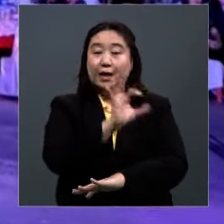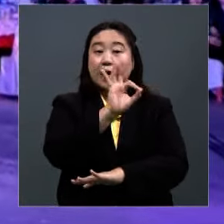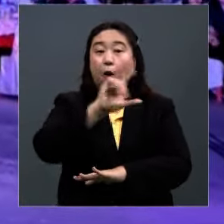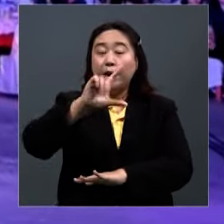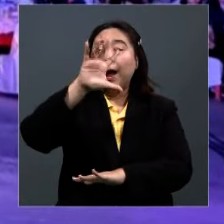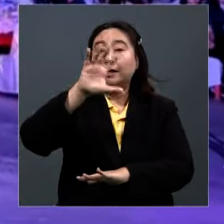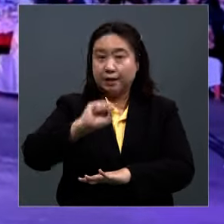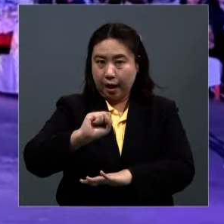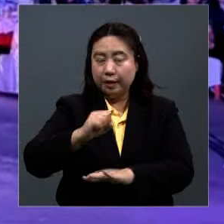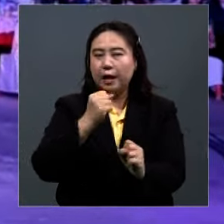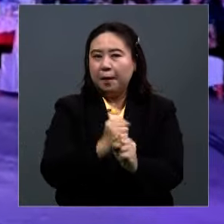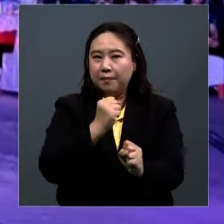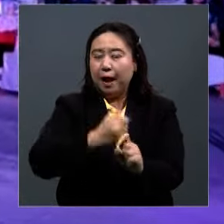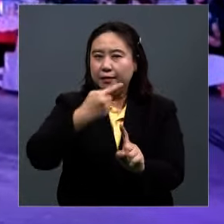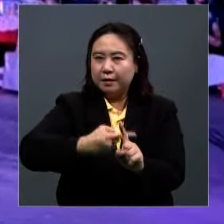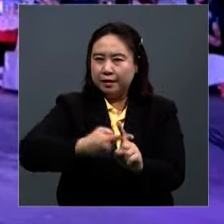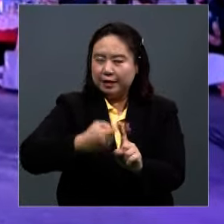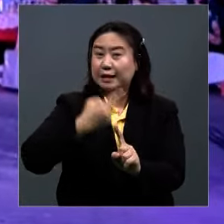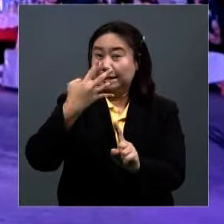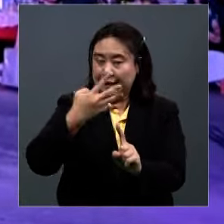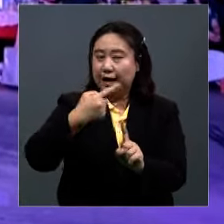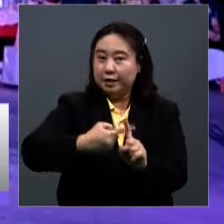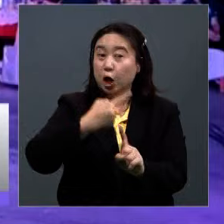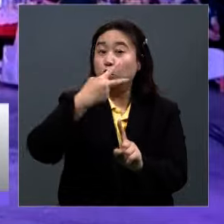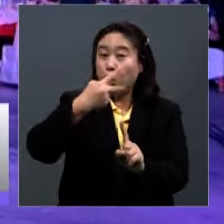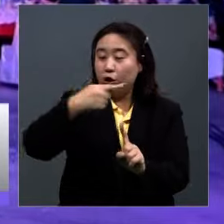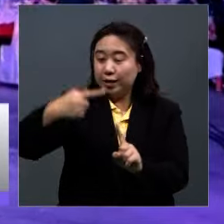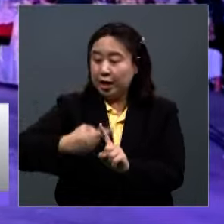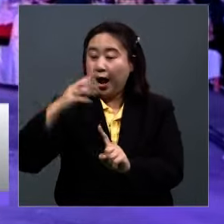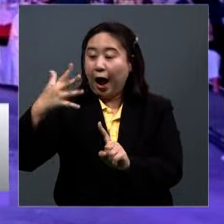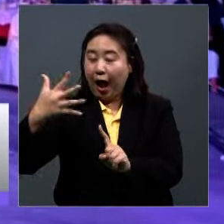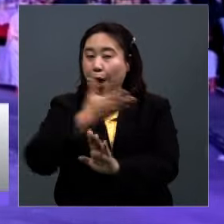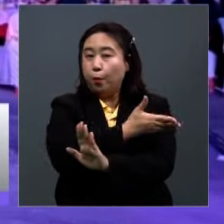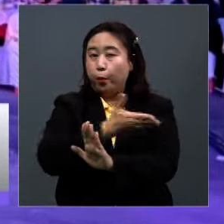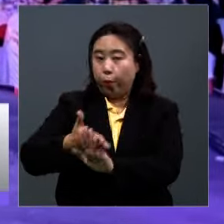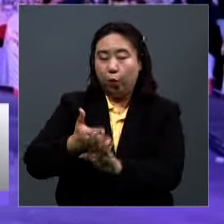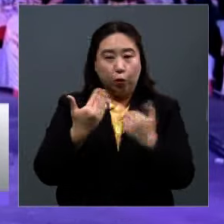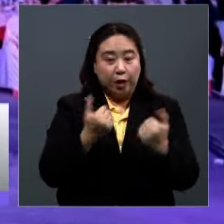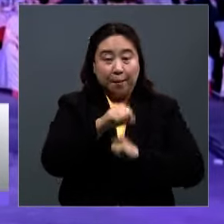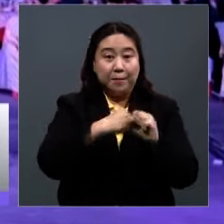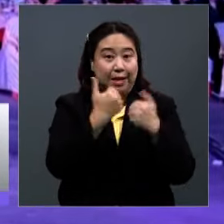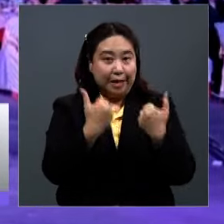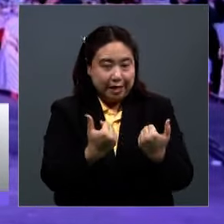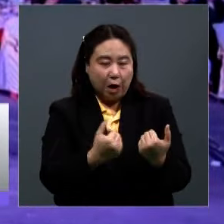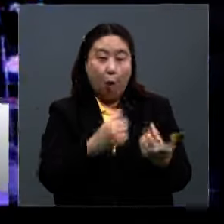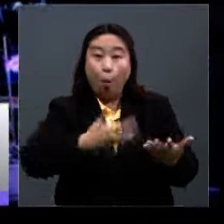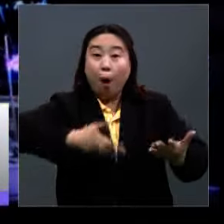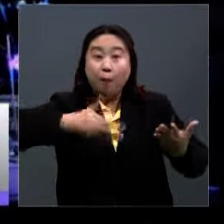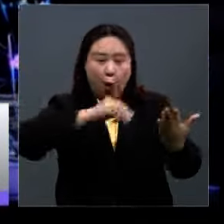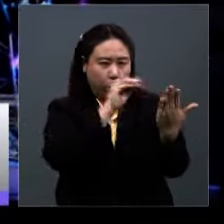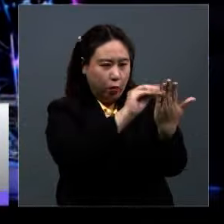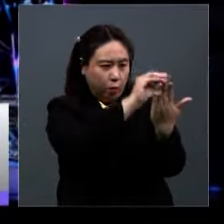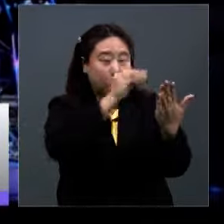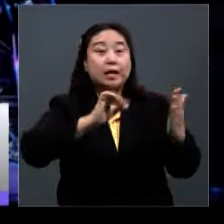ลอด4 เดือนของการปฏิบัติงานตั้งแต่เดือนกุมภาพันธ์จนถึงเดือนพฤษภาคมทำให้ปีนี้จุดความร้อนในจังหวัดเชียงใหม่เนี่ยลดลงอย่างม